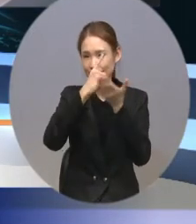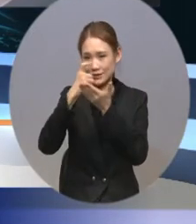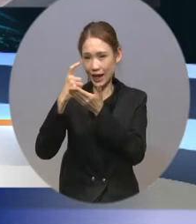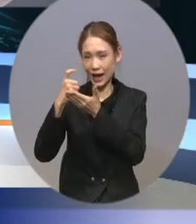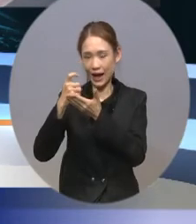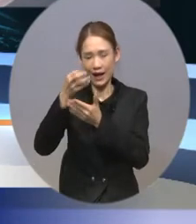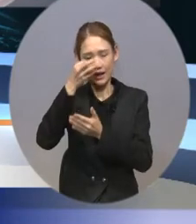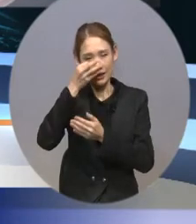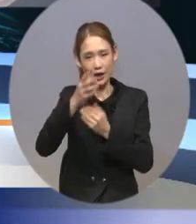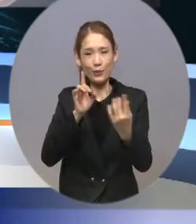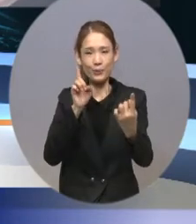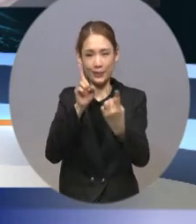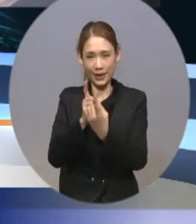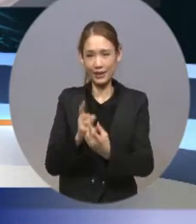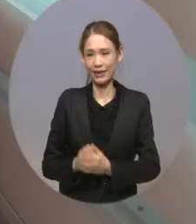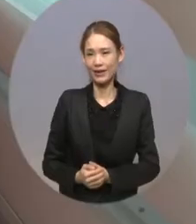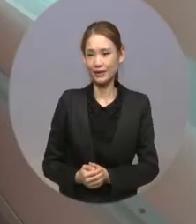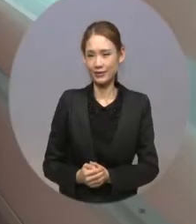기자가 만나봤습니다.